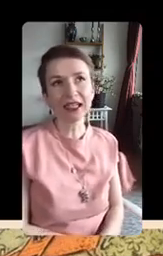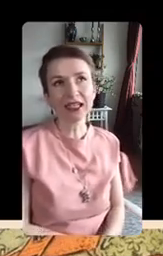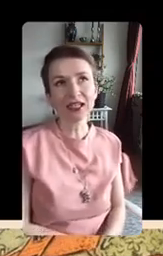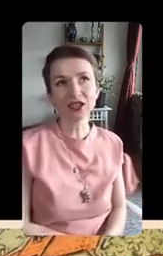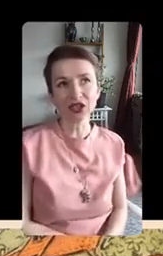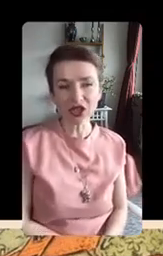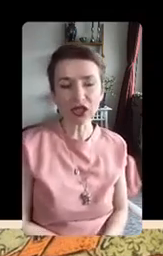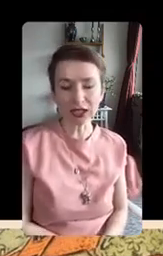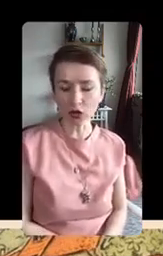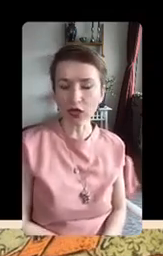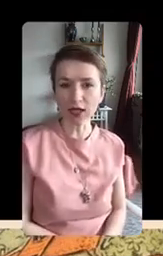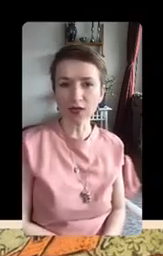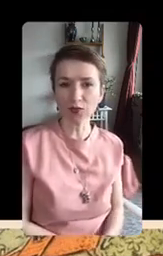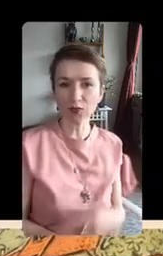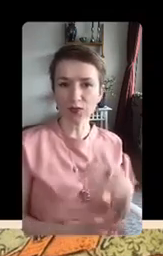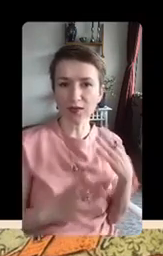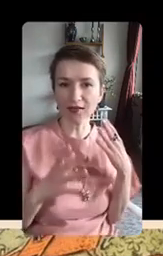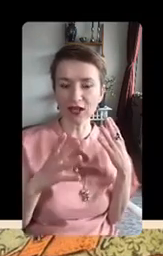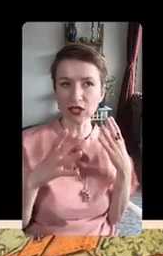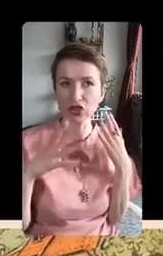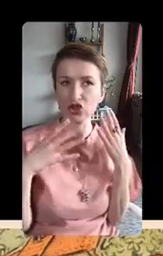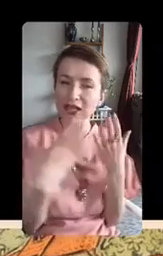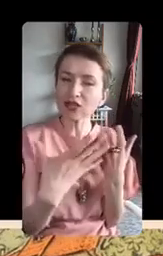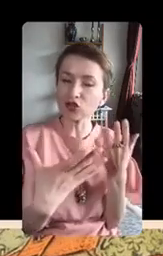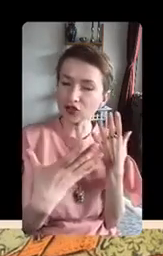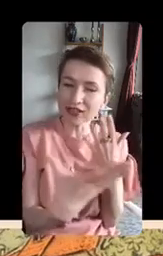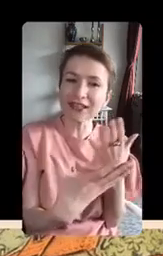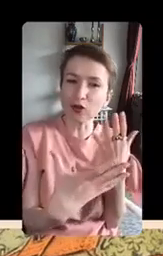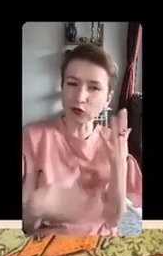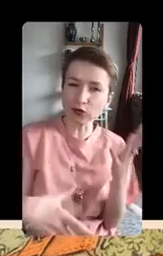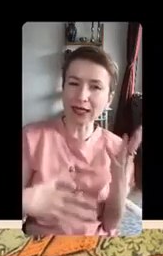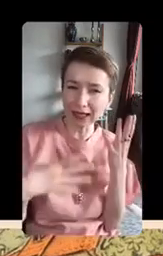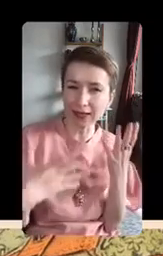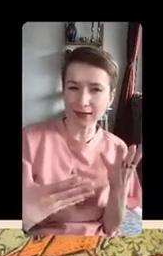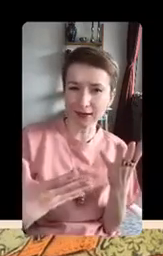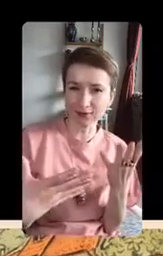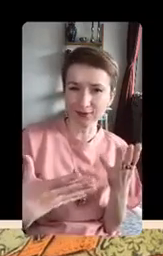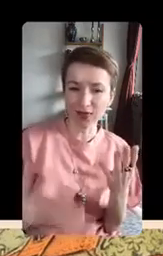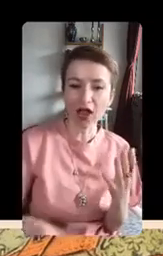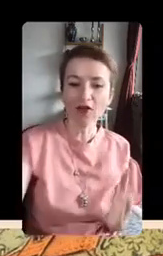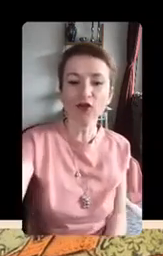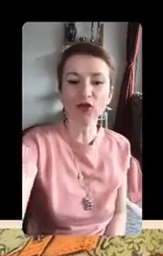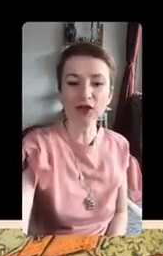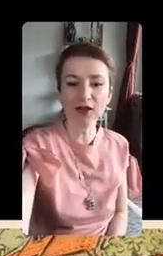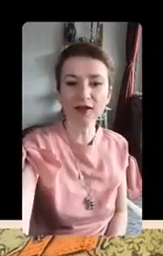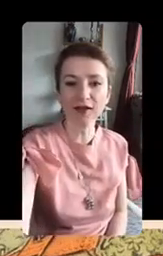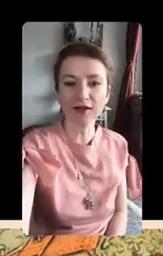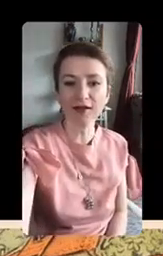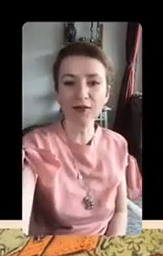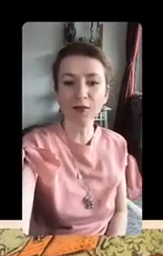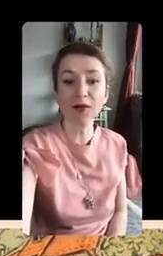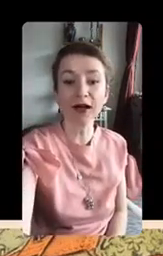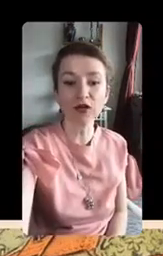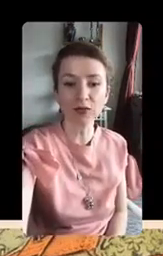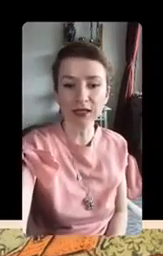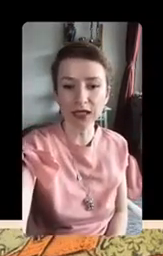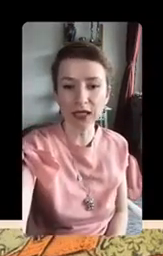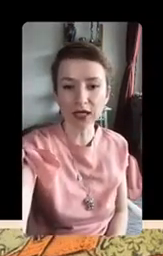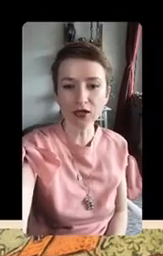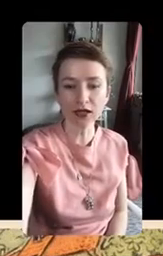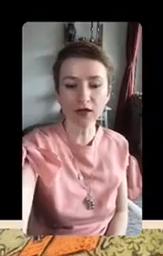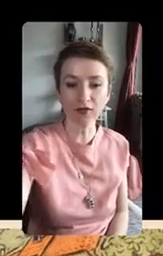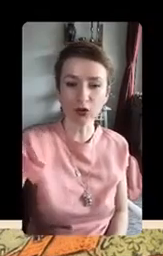это женщина, которая является частью шведской культурной легенды. Вот, пока